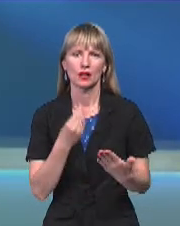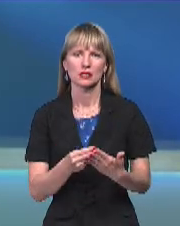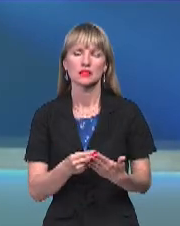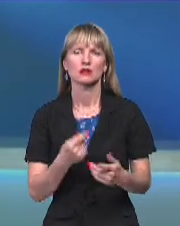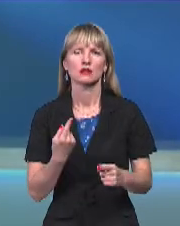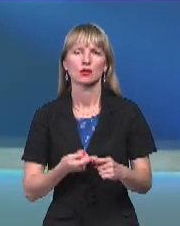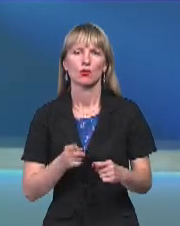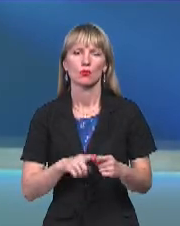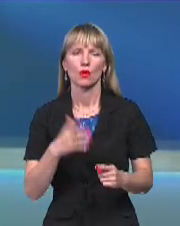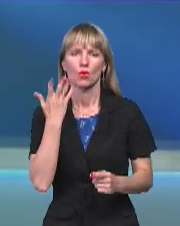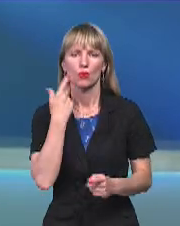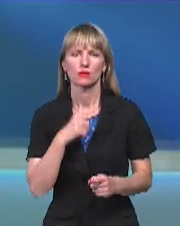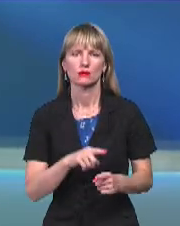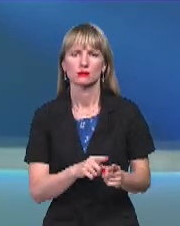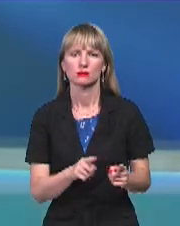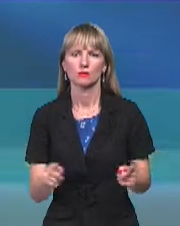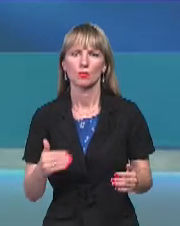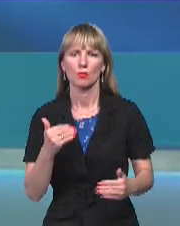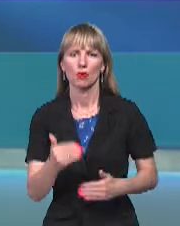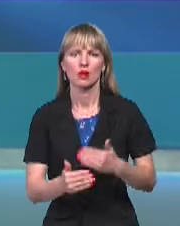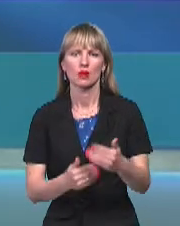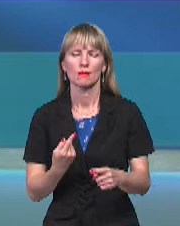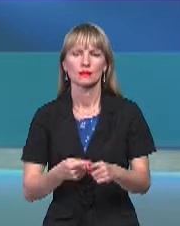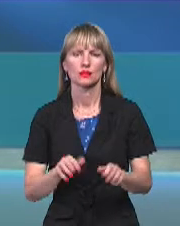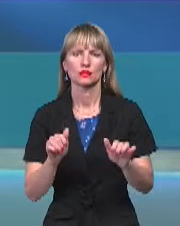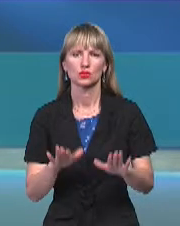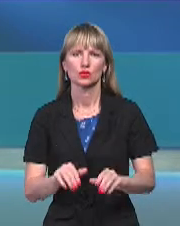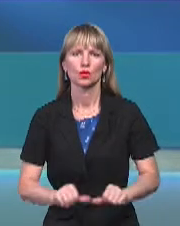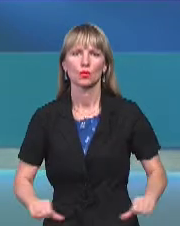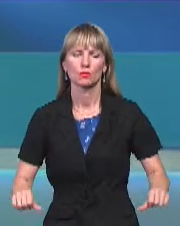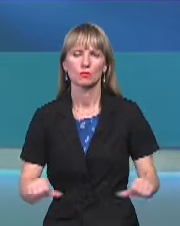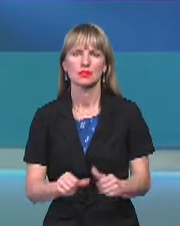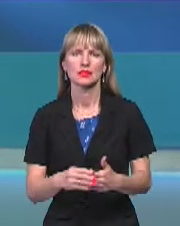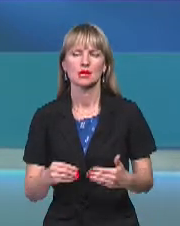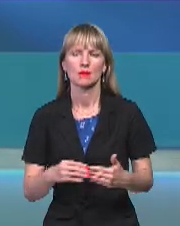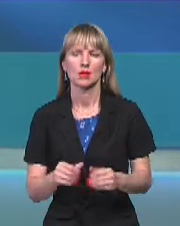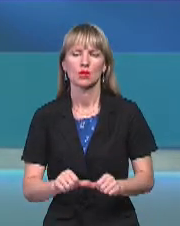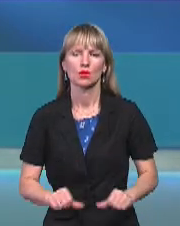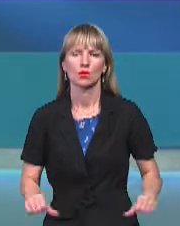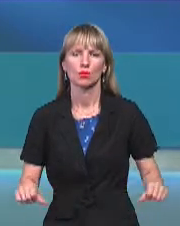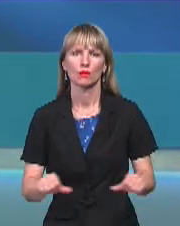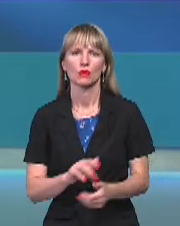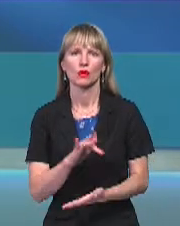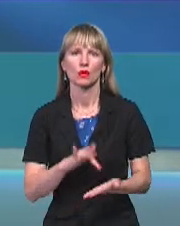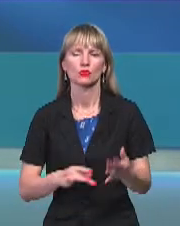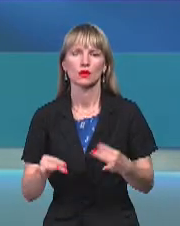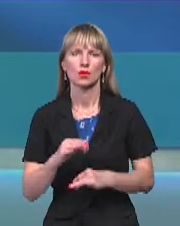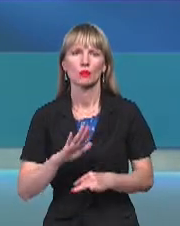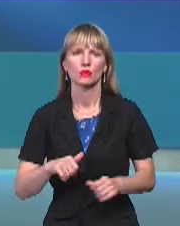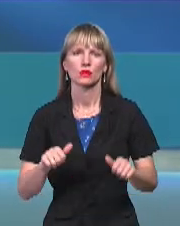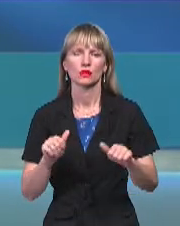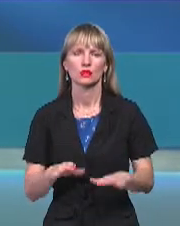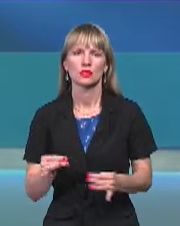коли пройшли поетапно це рішення комісії, земельної комісії, міськради, потім